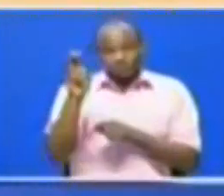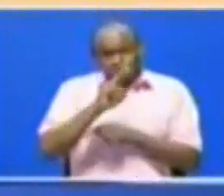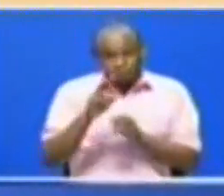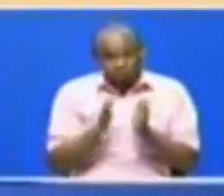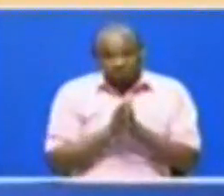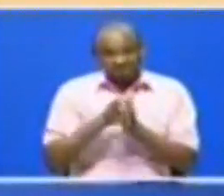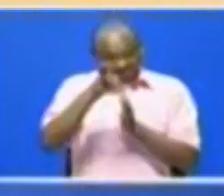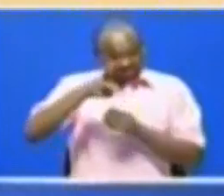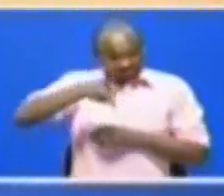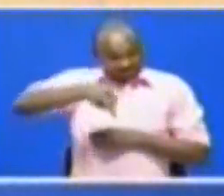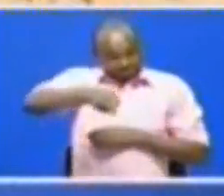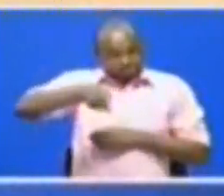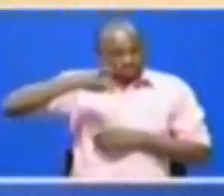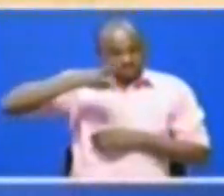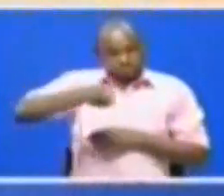graph stick kwa sababu